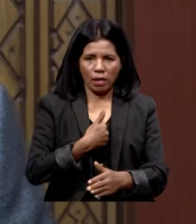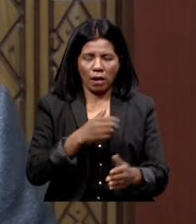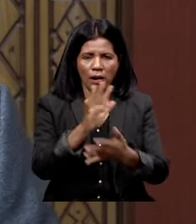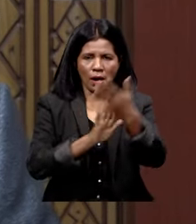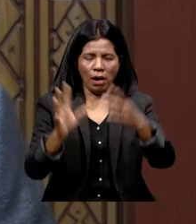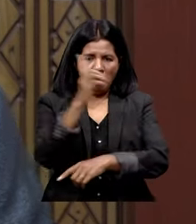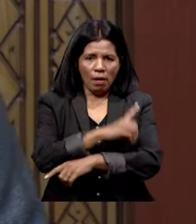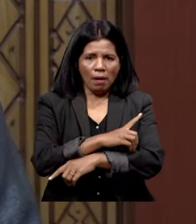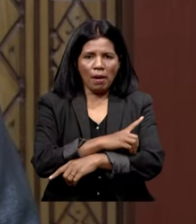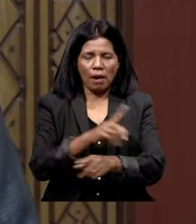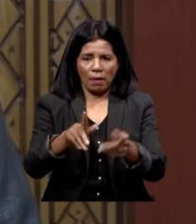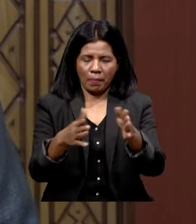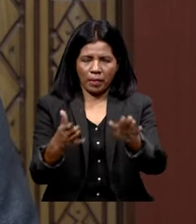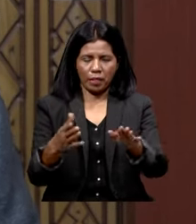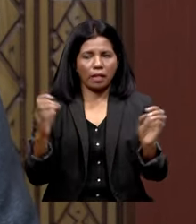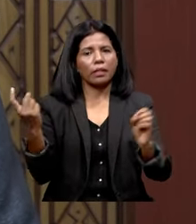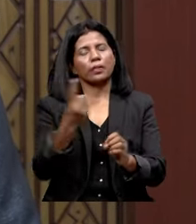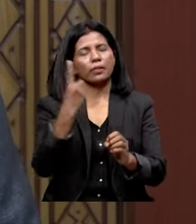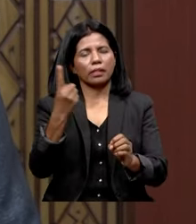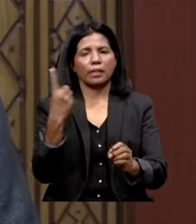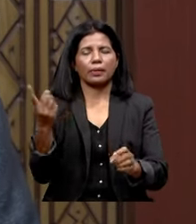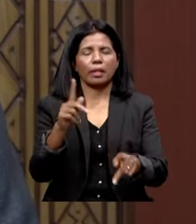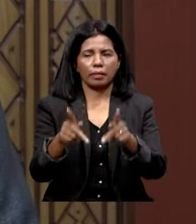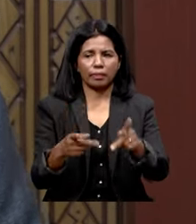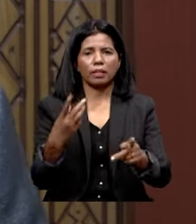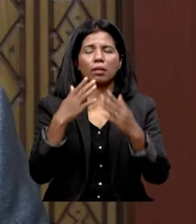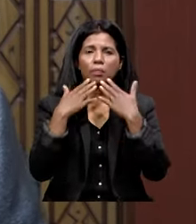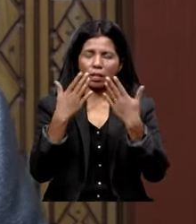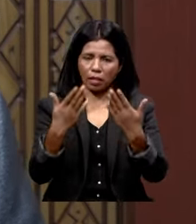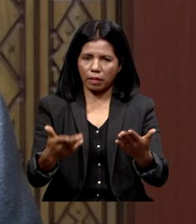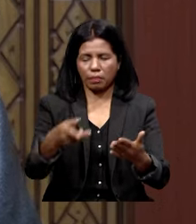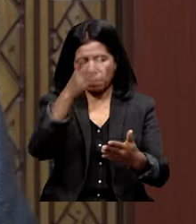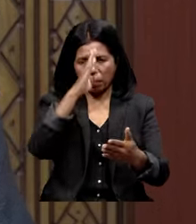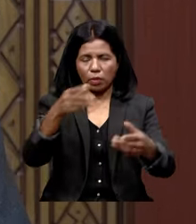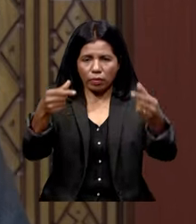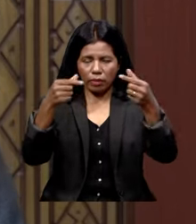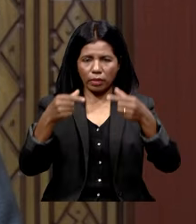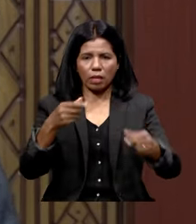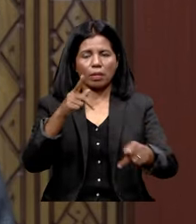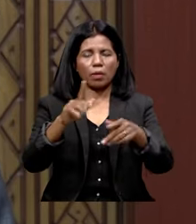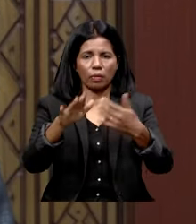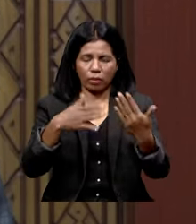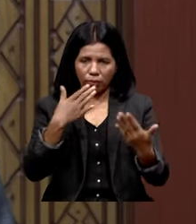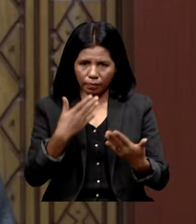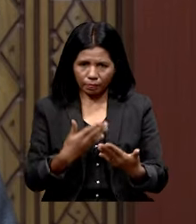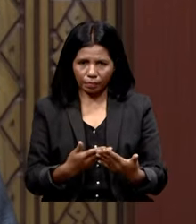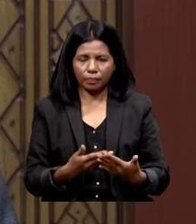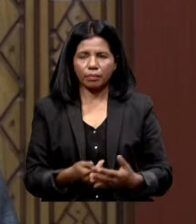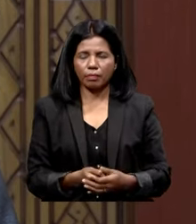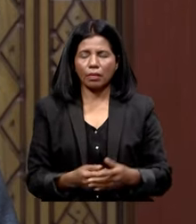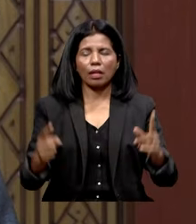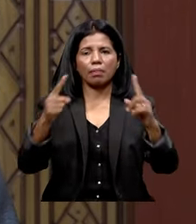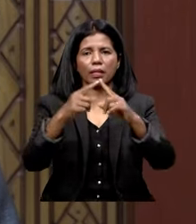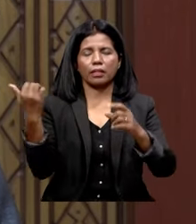nen la os det hanoi ko na ba ma sira det ita agradece ba maroma fo na mai ita ita ne mate bia sira hotu na be ba sira